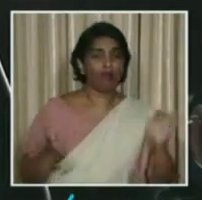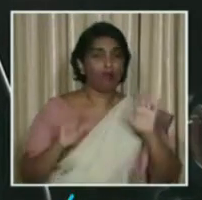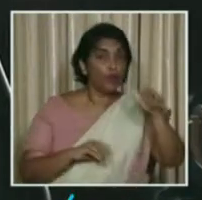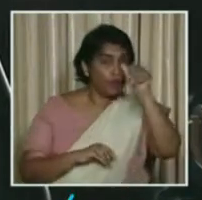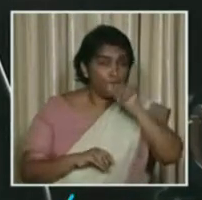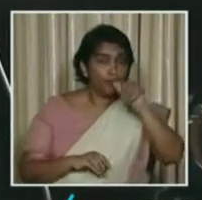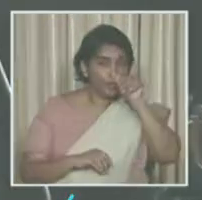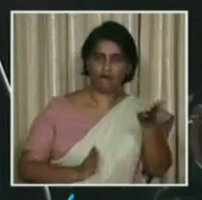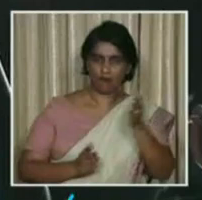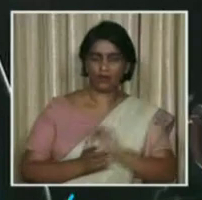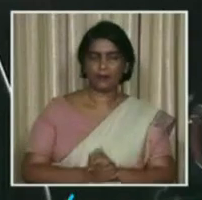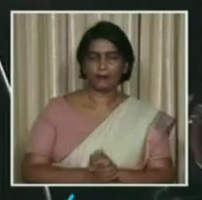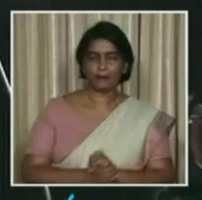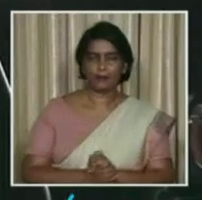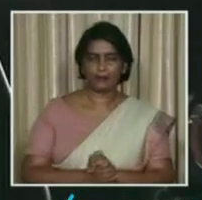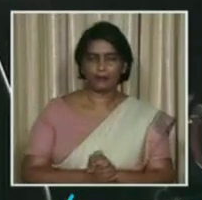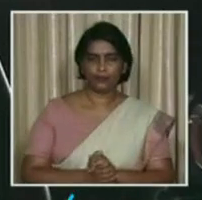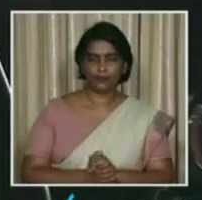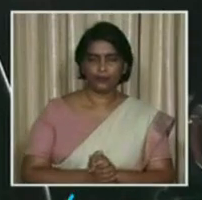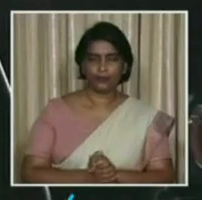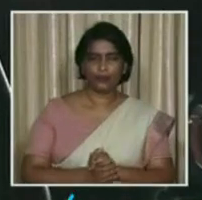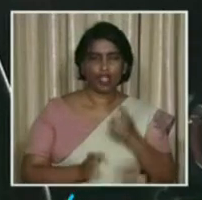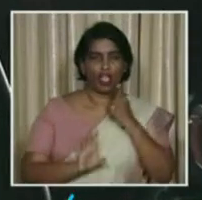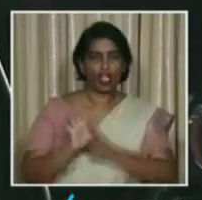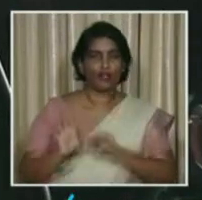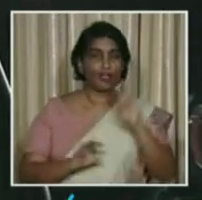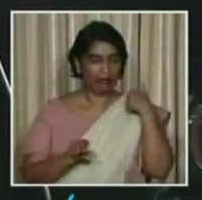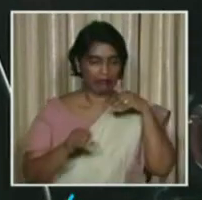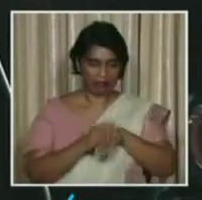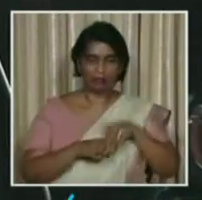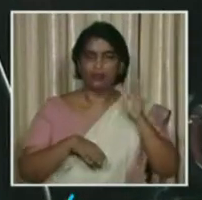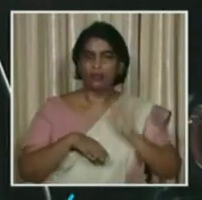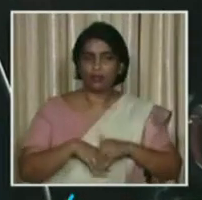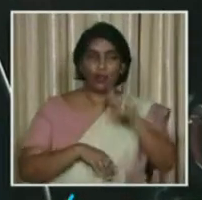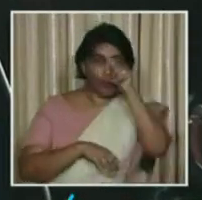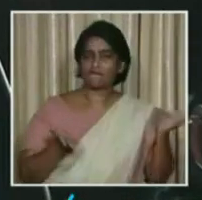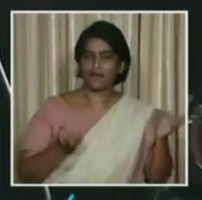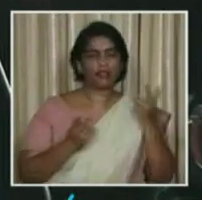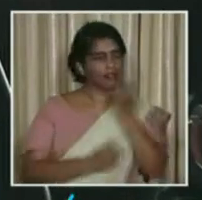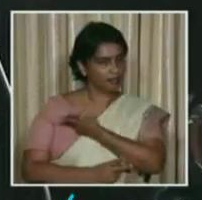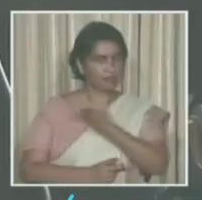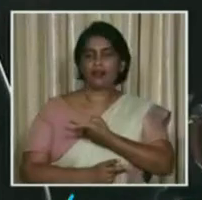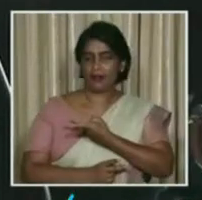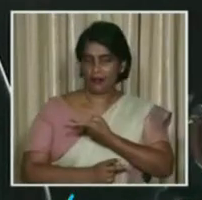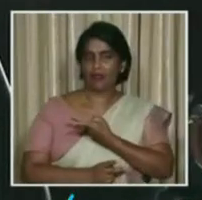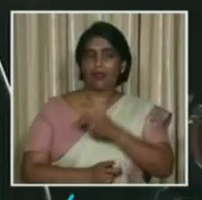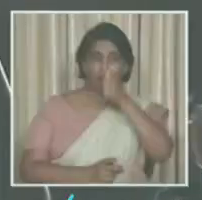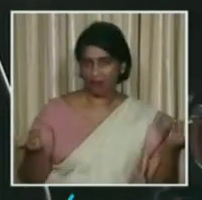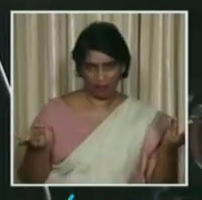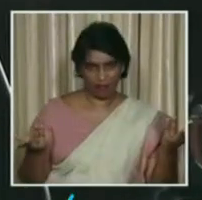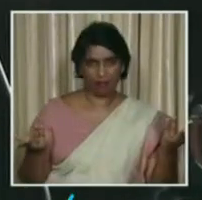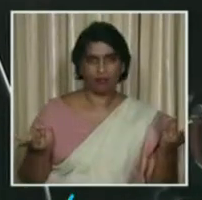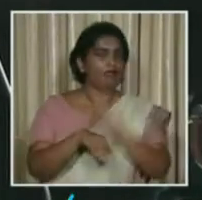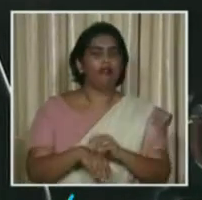හොරු මේ දෙපැත්තෙම ඉන්නවා. මේ මම මේ පාර්ලිමේන්තුවේ අවුරුදු 30ක් ඉන්න මිනිහෙක් ඇරෙන්න කියන්නේ මේ හොරු මේ දෙපැත්තෙම ඉන්නවා. නමුත් මේ හොරු අල්ලන්නේ නැහැ.